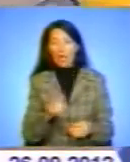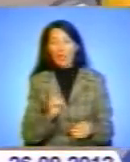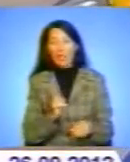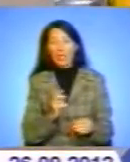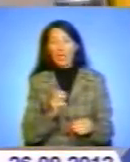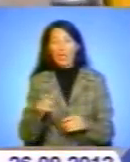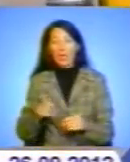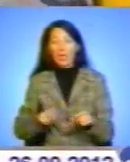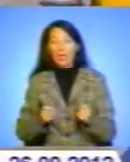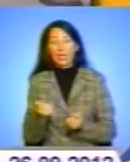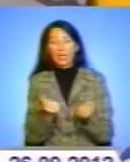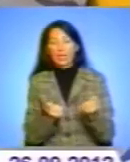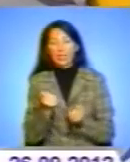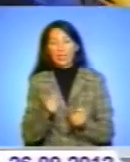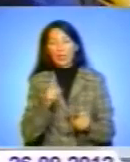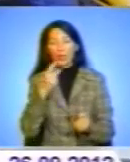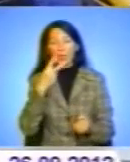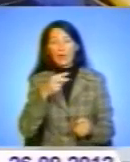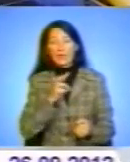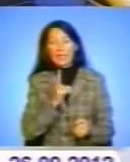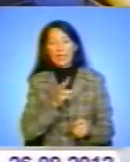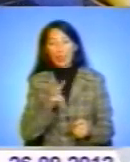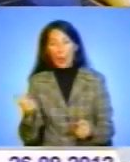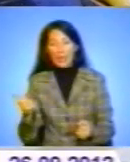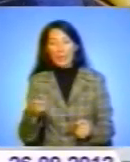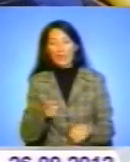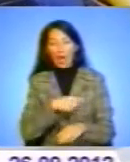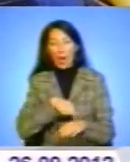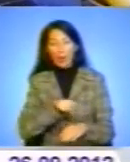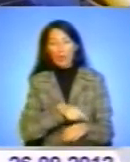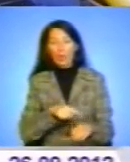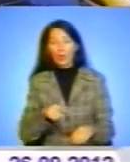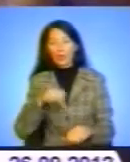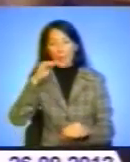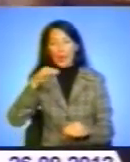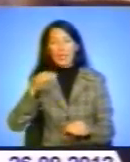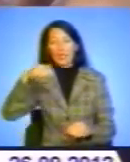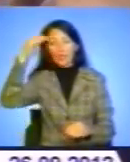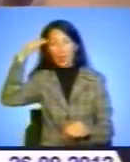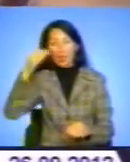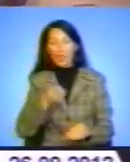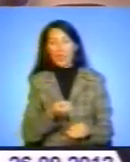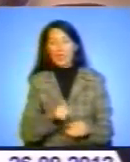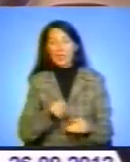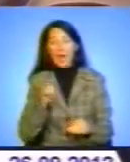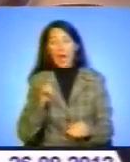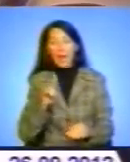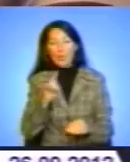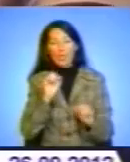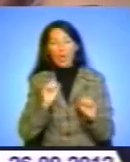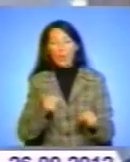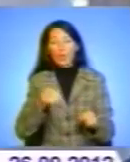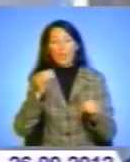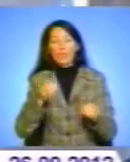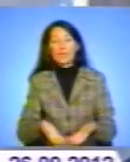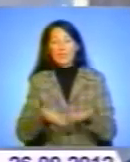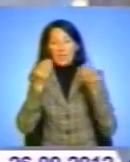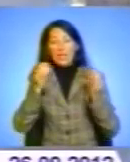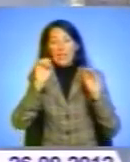на годину. На ньому легко здійматися на малій висоті. Крім того, ця машина може злітати та сідати у важкодоступних місцях. За